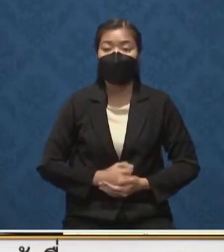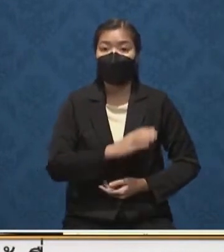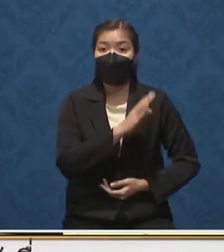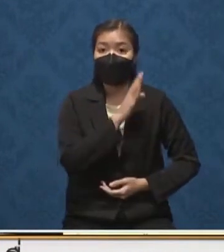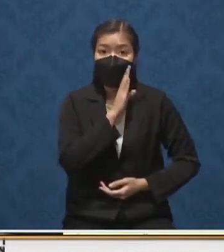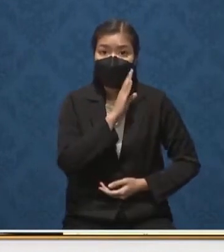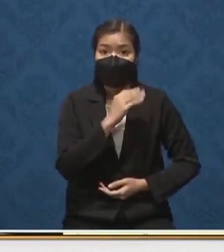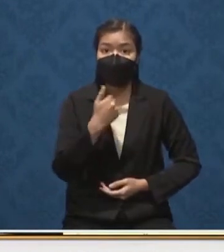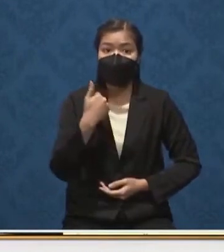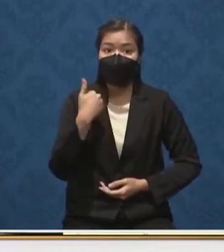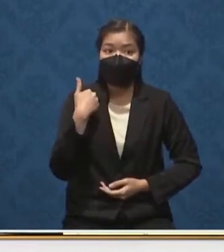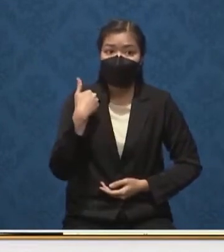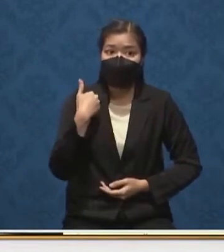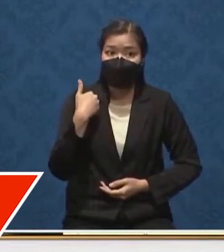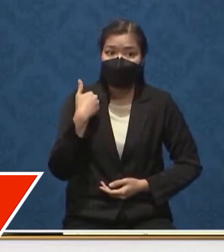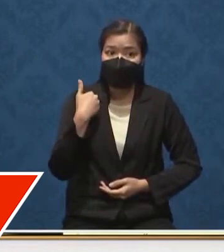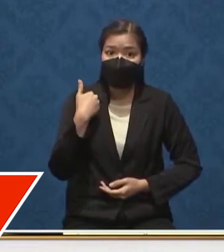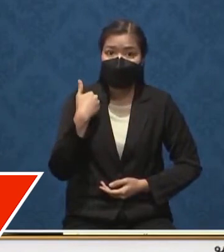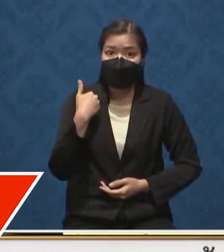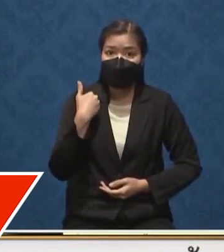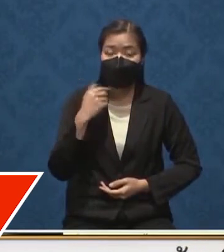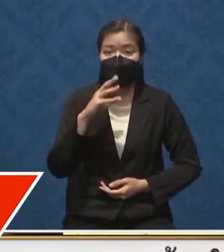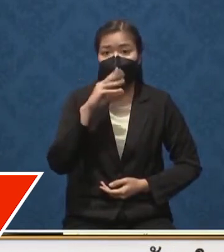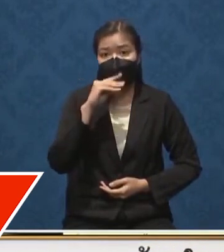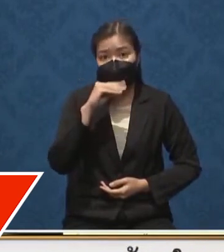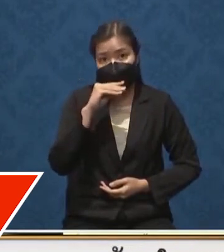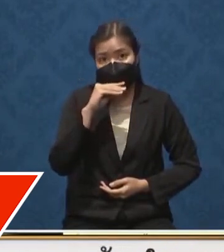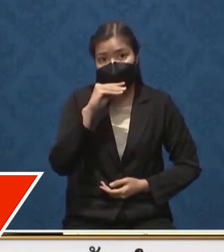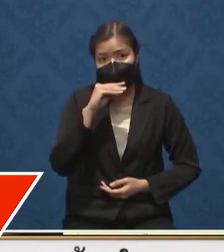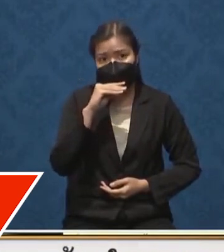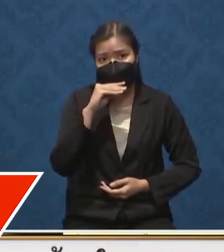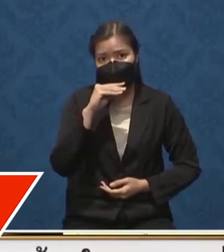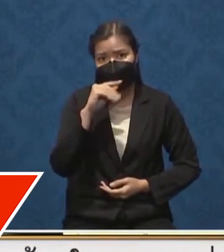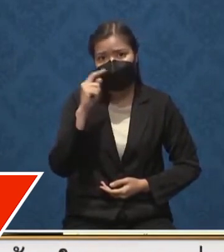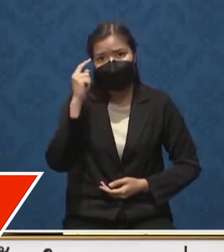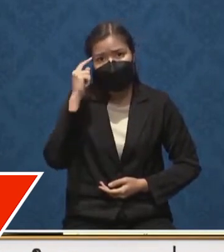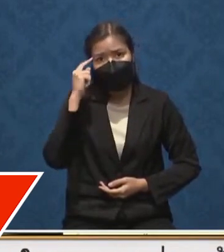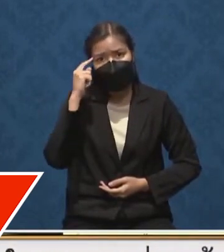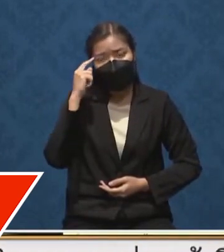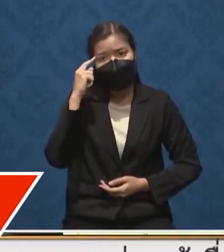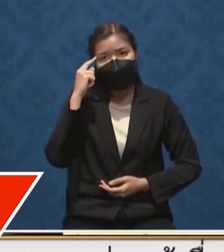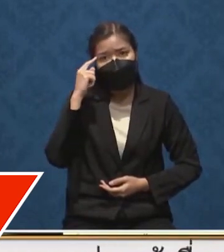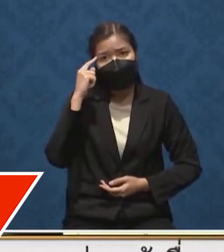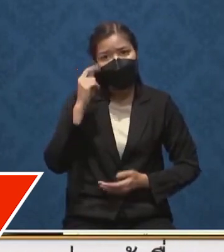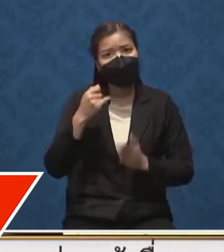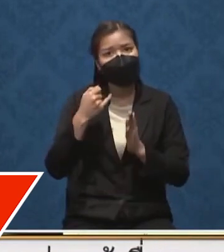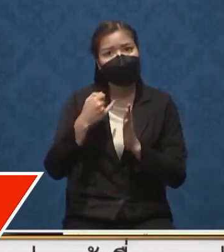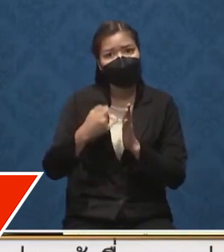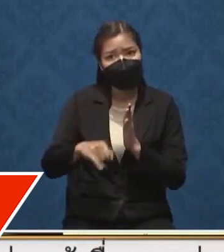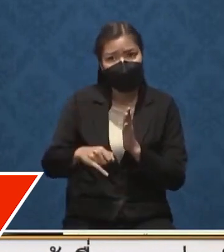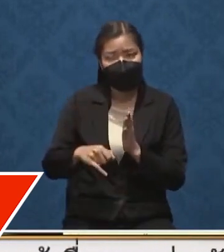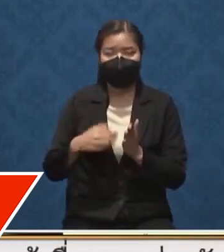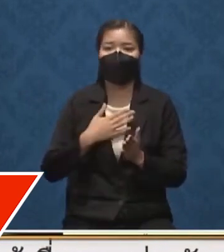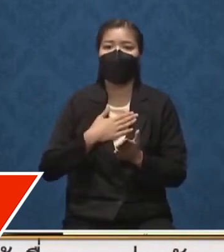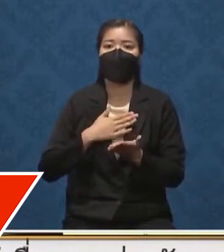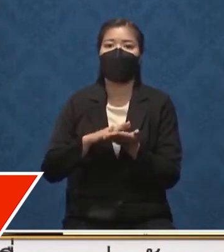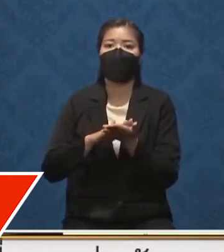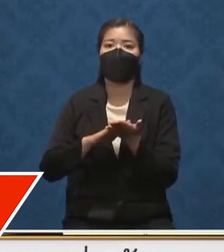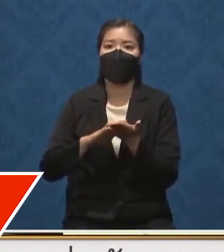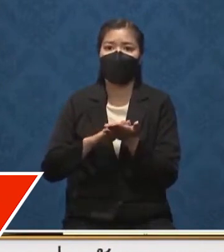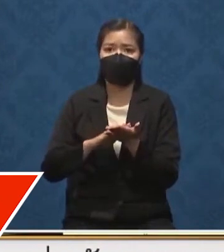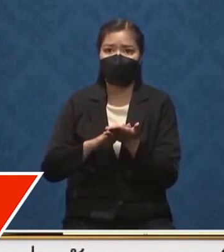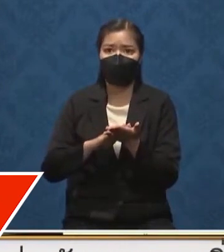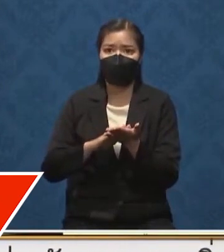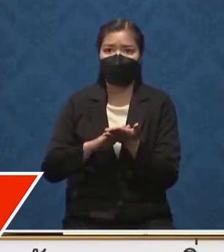พูดที่อาจจะไม่ถูกต้องอะไรก็ตามเนี่ยผมก็ต้องขออภัยเพราะว่าผมก็ให้เกียรติกับทุก